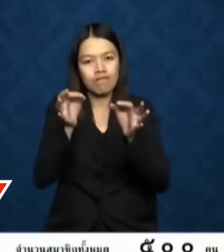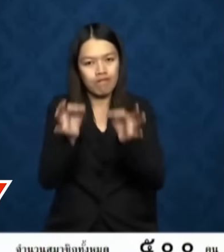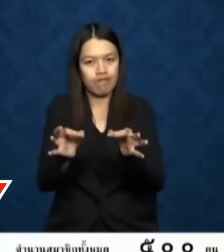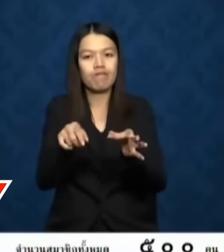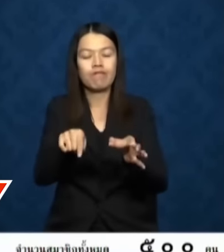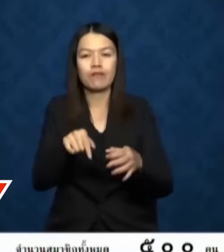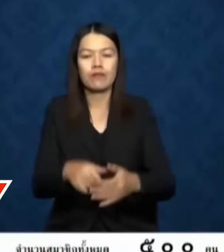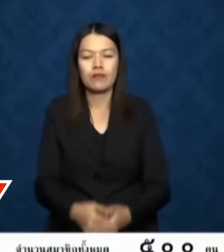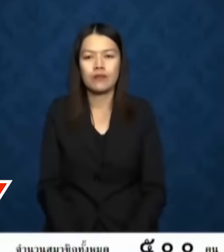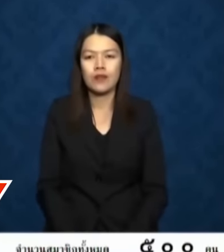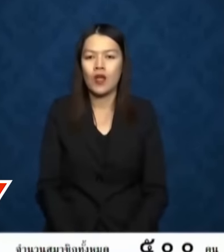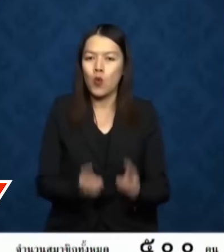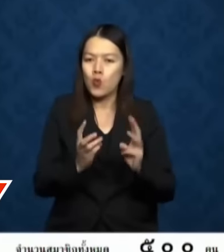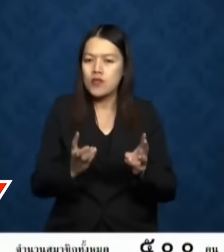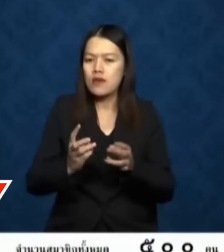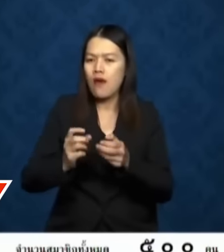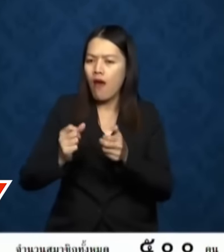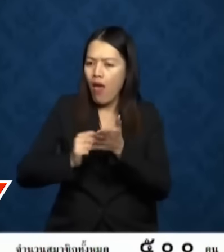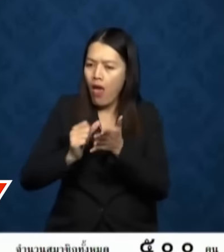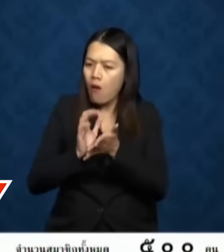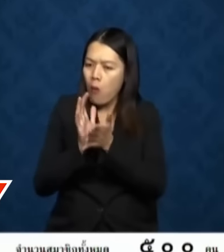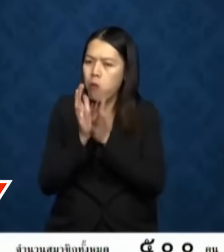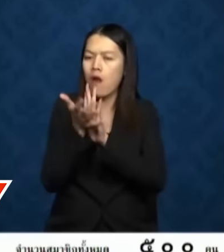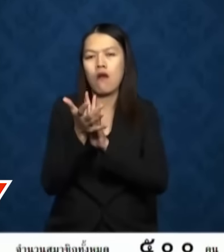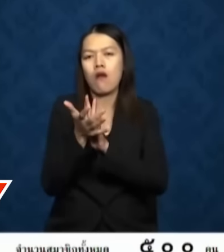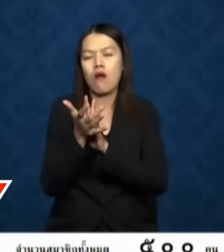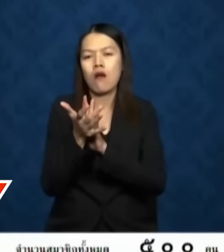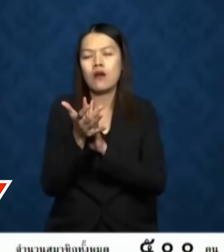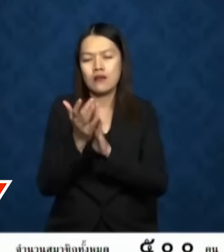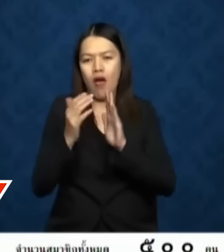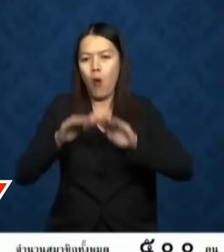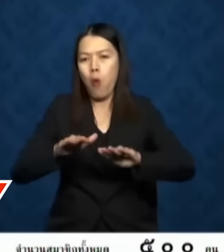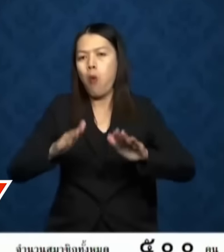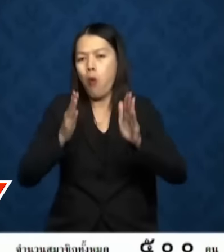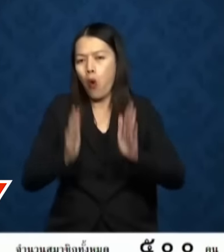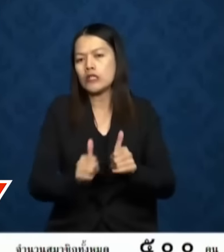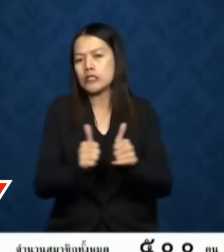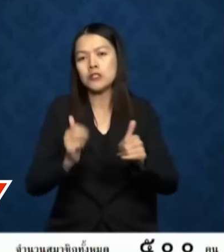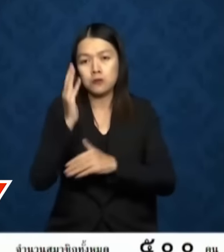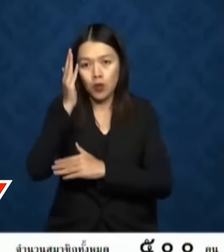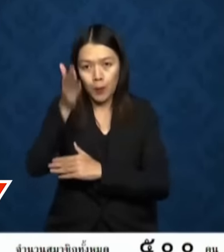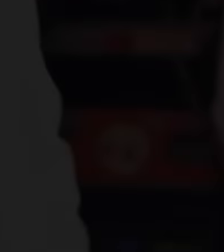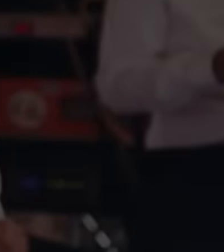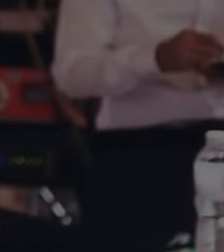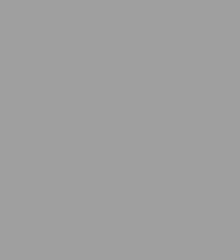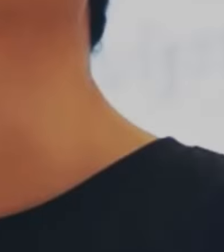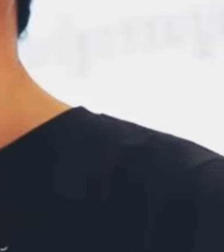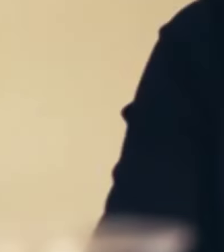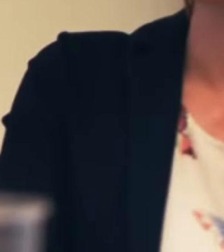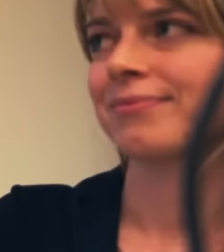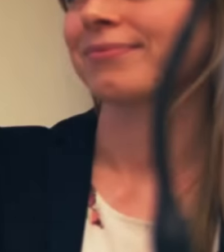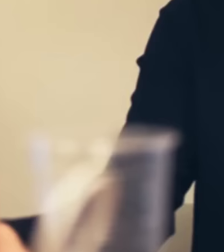แล้วก็หาทางแก้ไขเพื่อที่จะเราจะได้มีพลเมืองที่มีคุณภาพต่อไปครับขอบคุณมากครับ